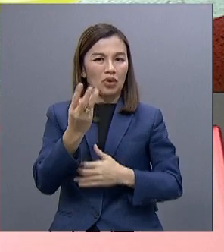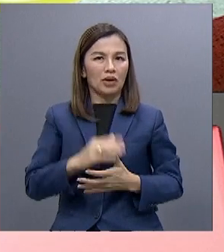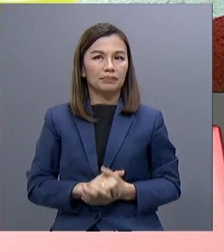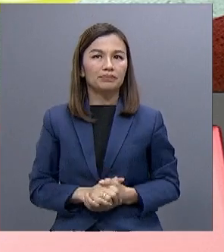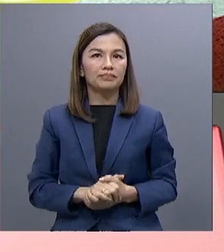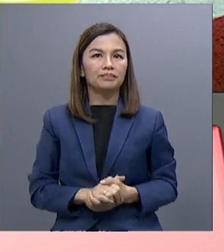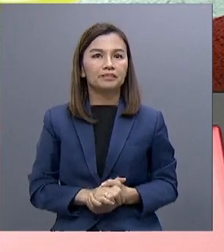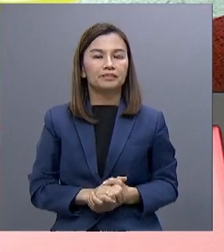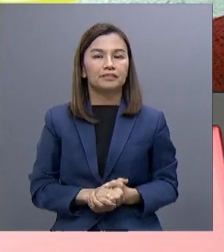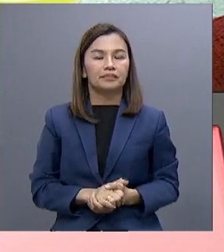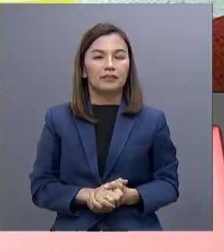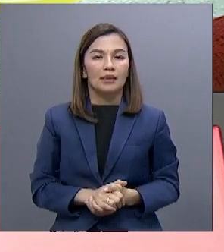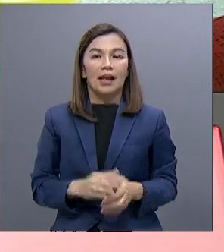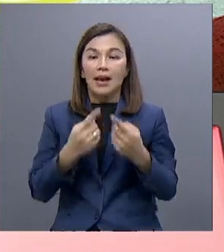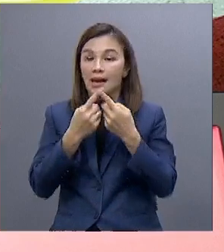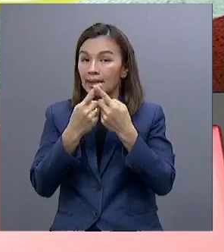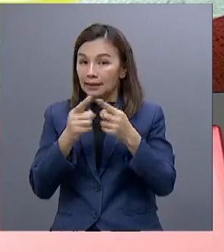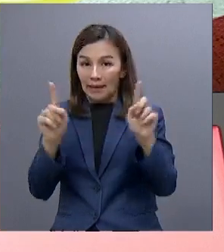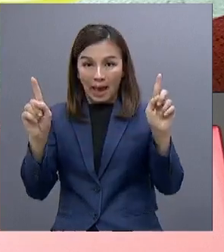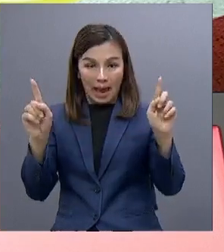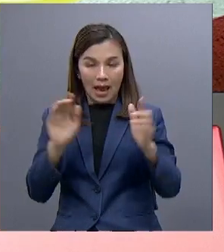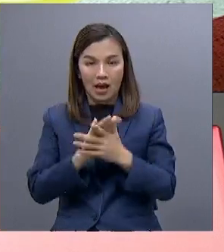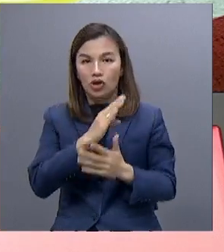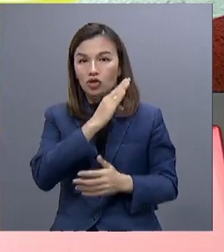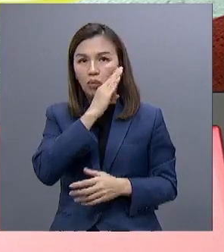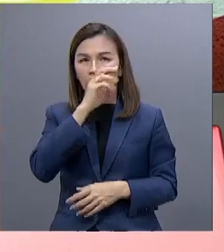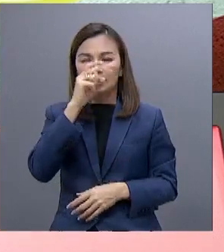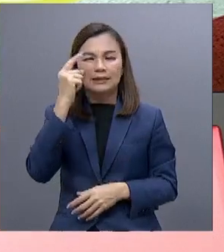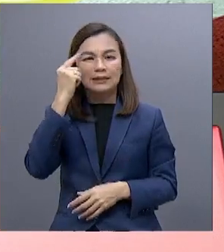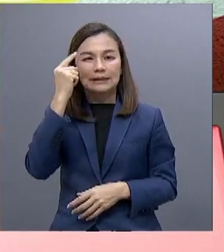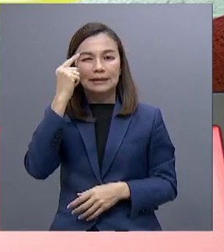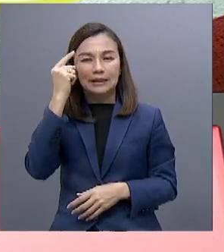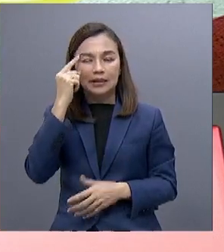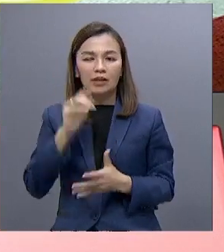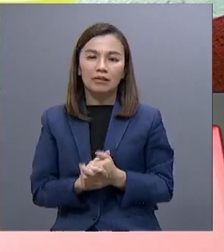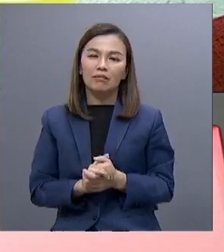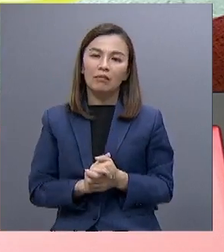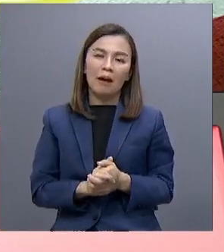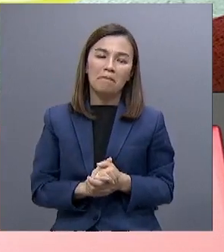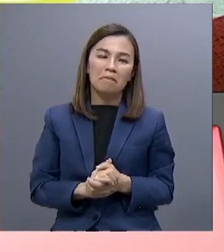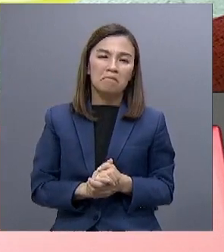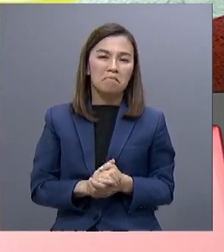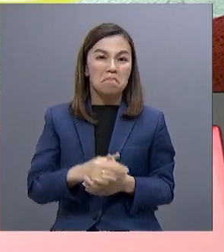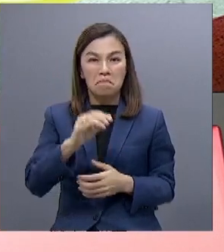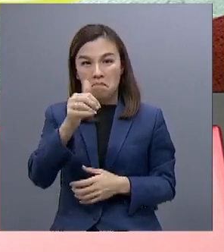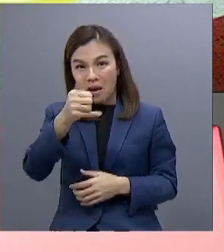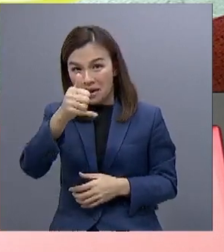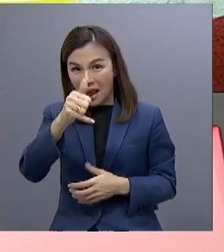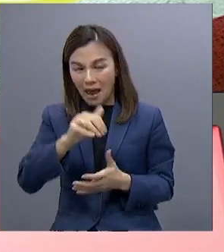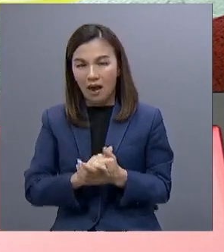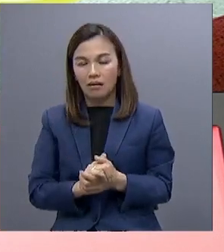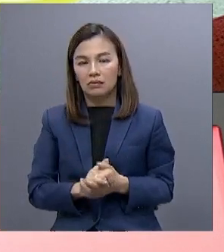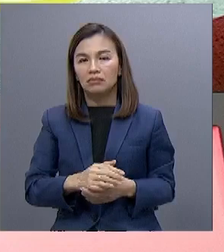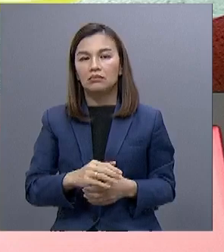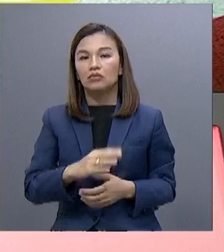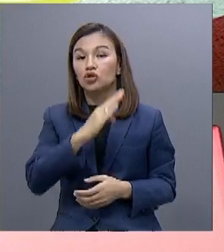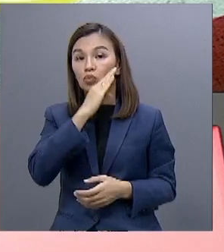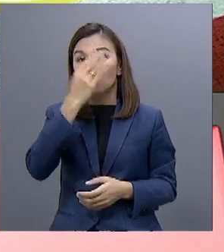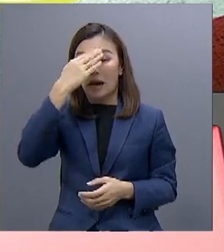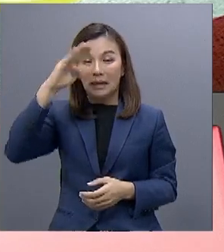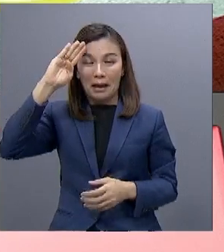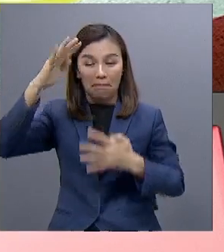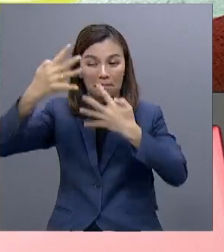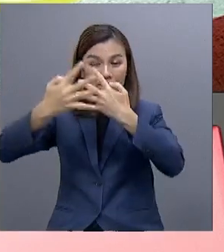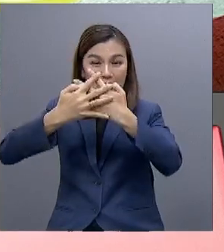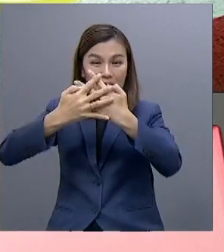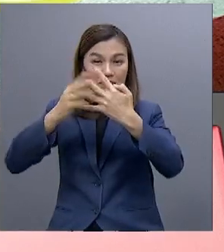ค่ะแต่ถ้าเรานะคะลองจำลองสถานการณ์ในแง่ที่เลวร้ายสุดๆในกรณีที่ทรัมป์จะต้องเข้าไปอยู่ในเรือนจำจริง